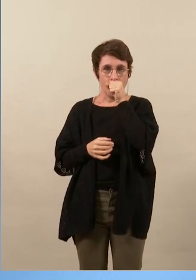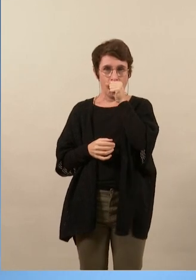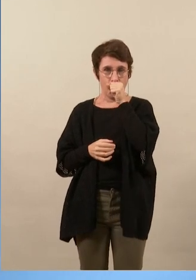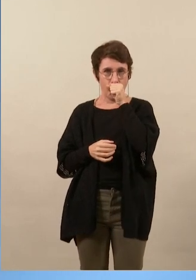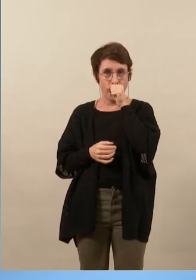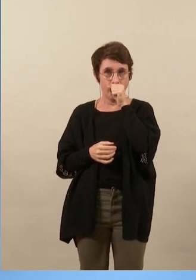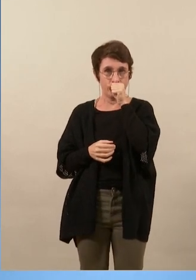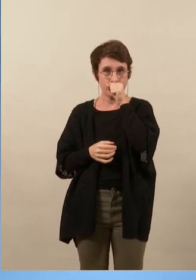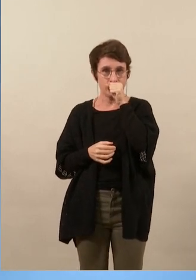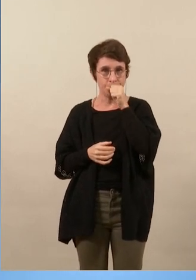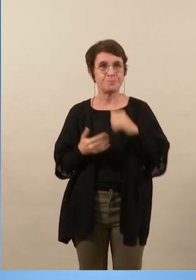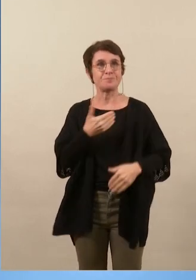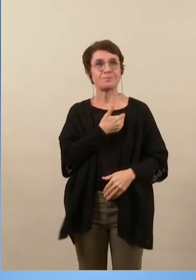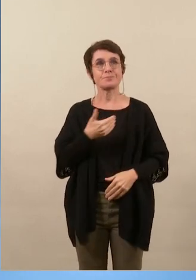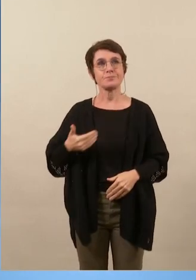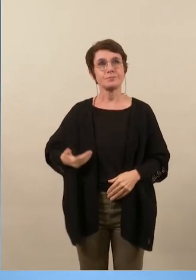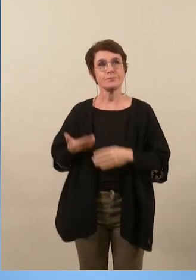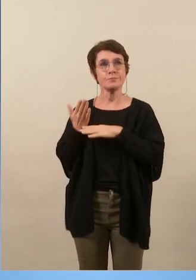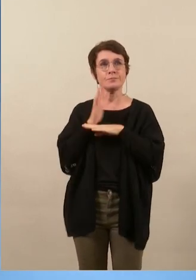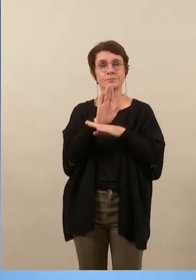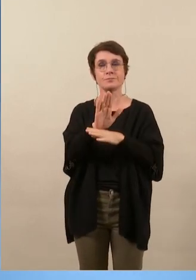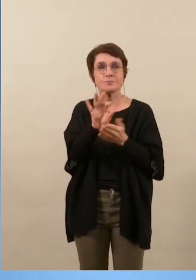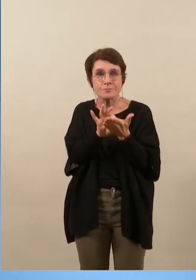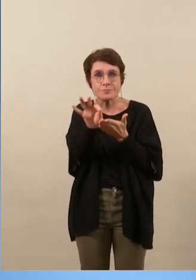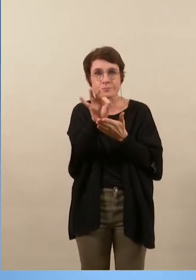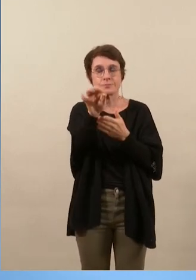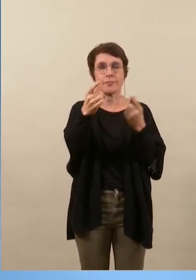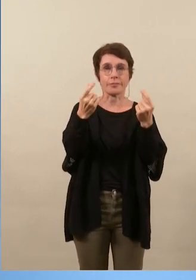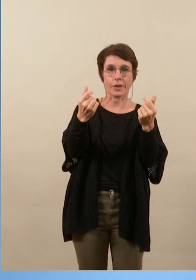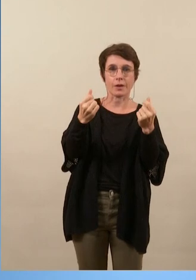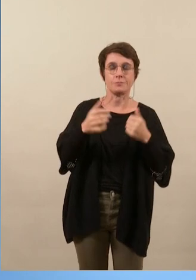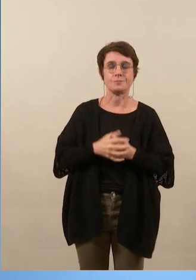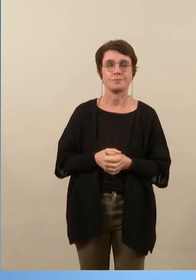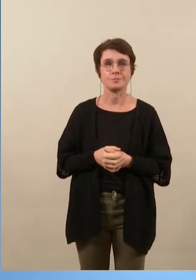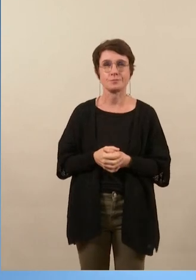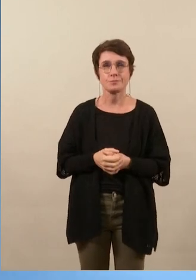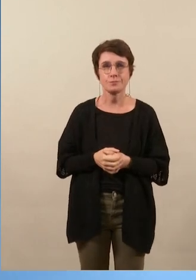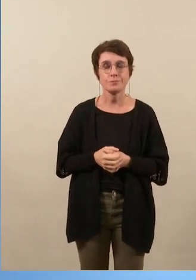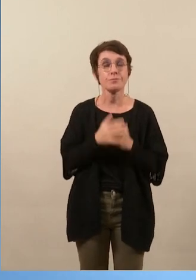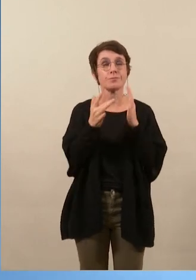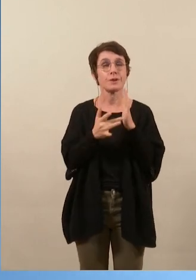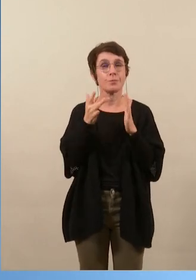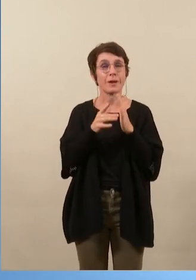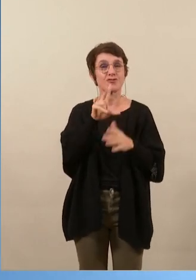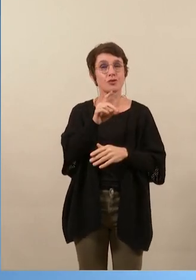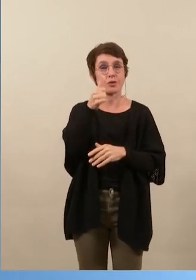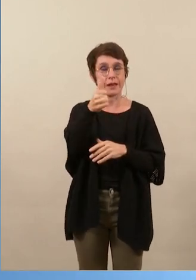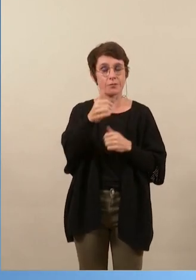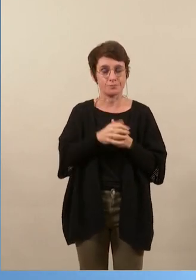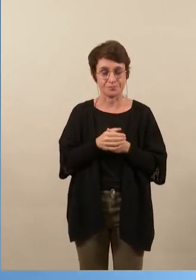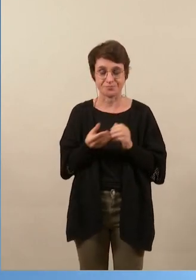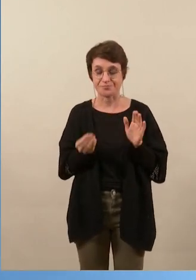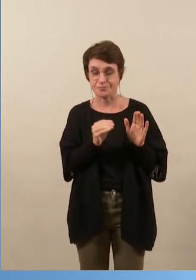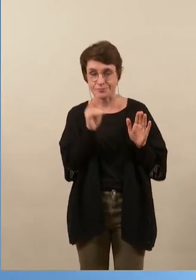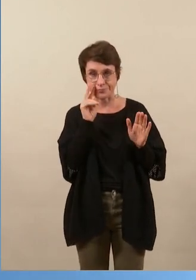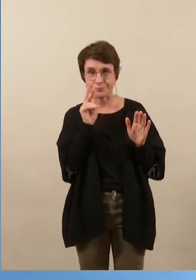ville euh pour ce qui concerne les la prospective donc vous avez page 31 du du document